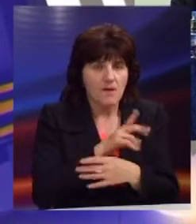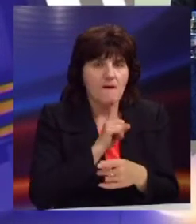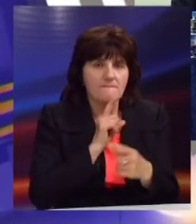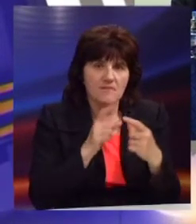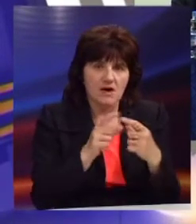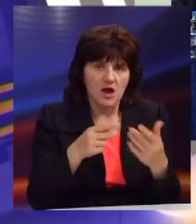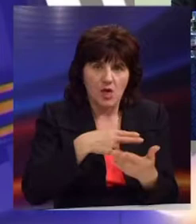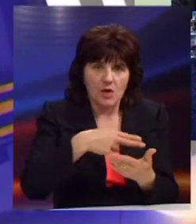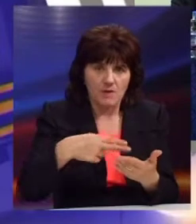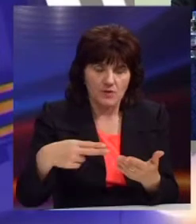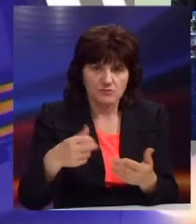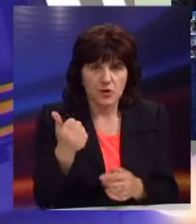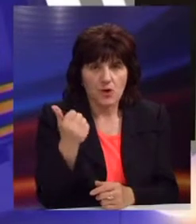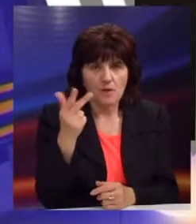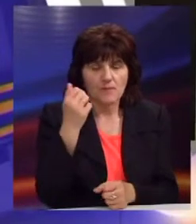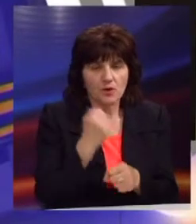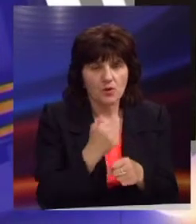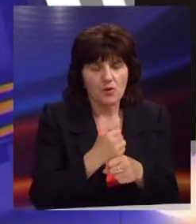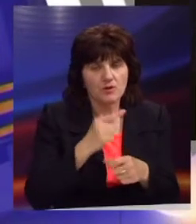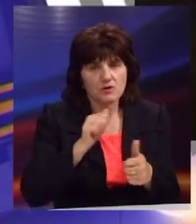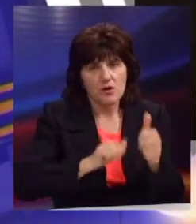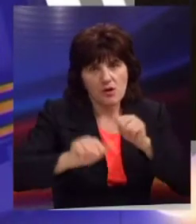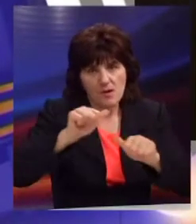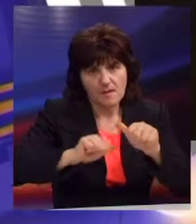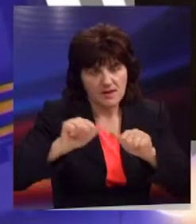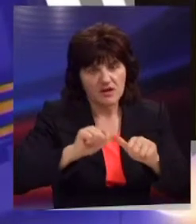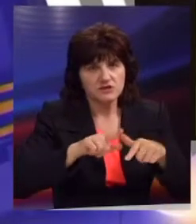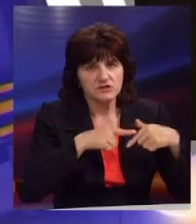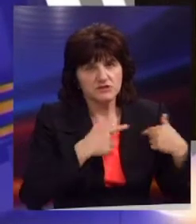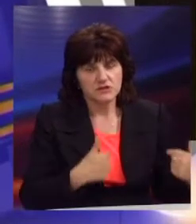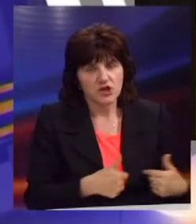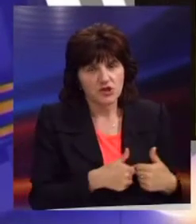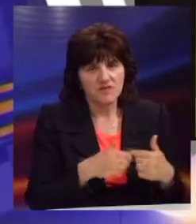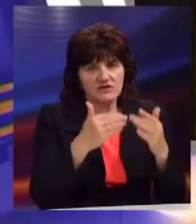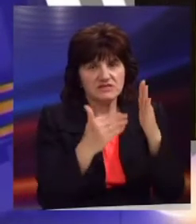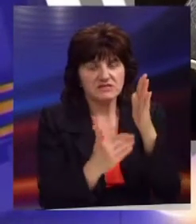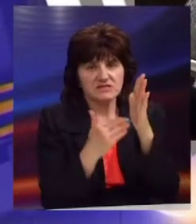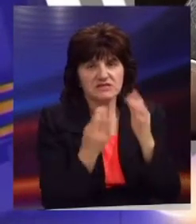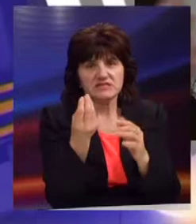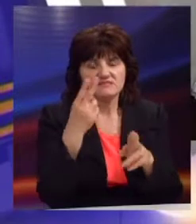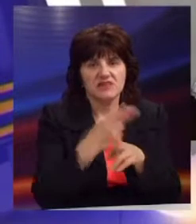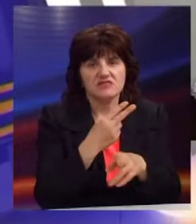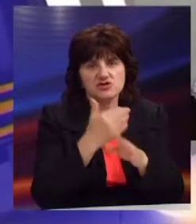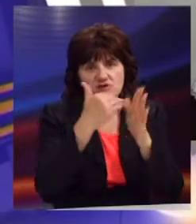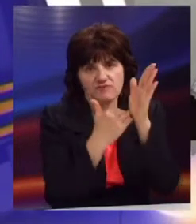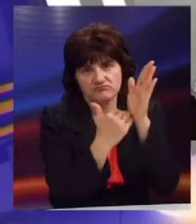donorsku karticu. Po broju urađenih transplantacija i po donatorstvu organa, Srbija je na dnu lestvice evropskih zemalja.